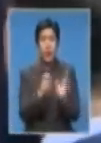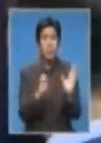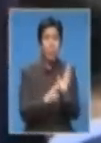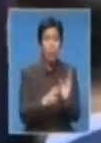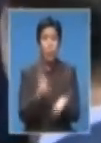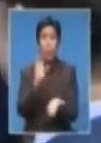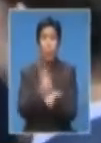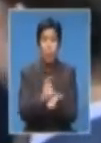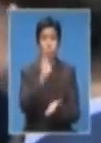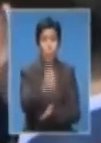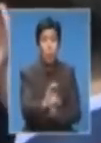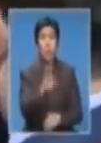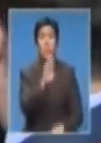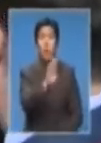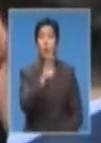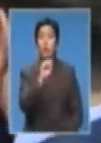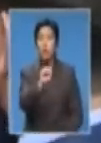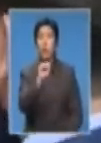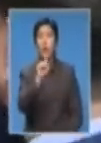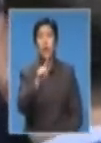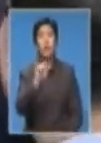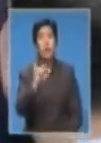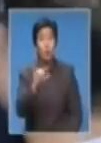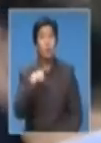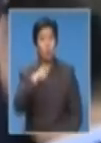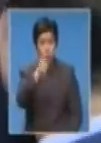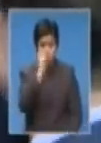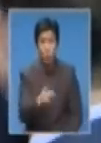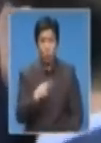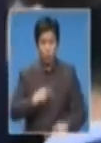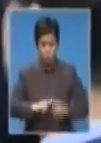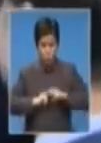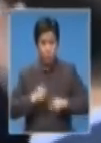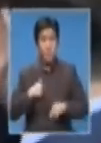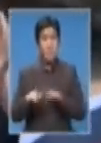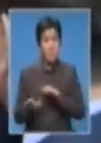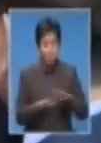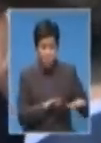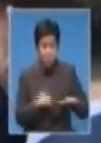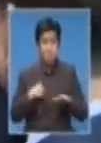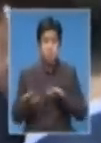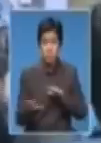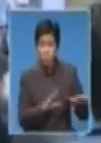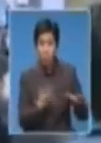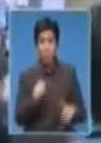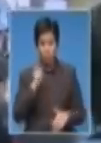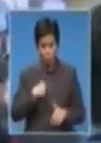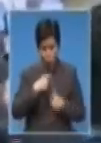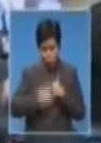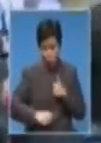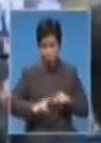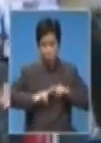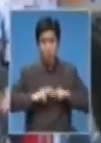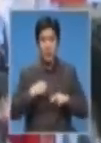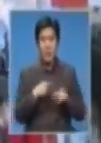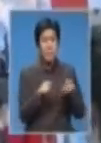างๆบทยบ้างอะไรบ้างแต่ตัวเลขต่างๆบางทีเนี่ยท่านต้องดูตัวท่านเองด้วยว่าท่านมีความพร้อมแค่ไหนท่านมีศักยภาพแค่ไหนนะถ้าท่านต้อง